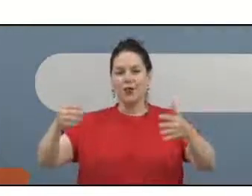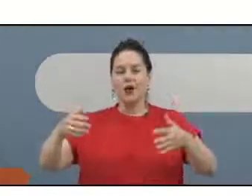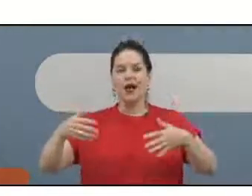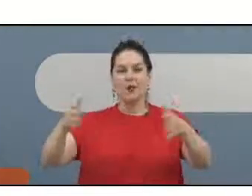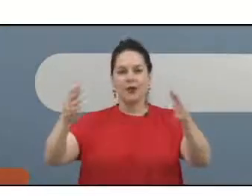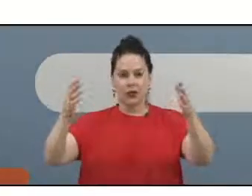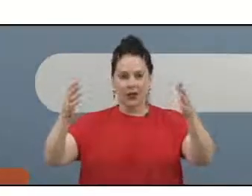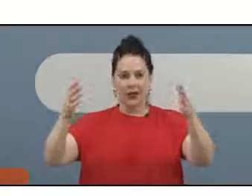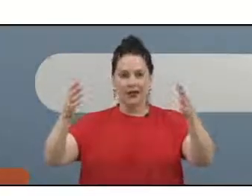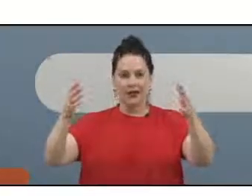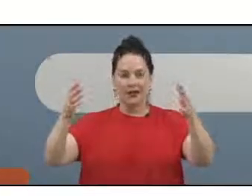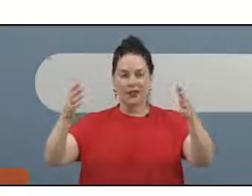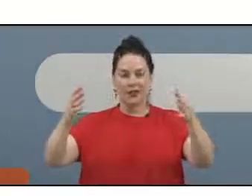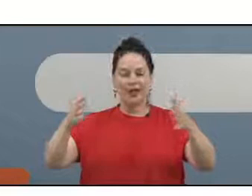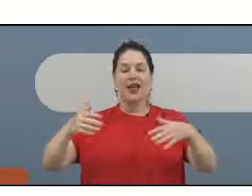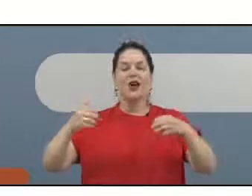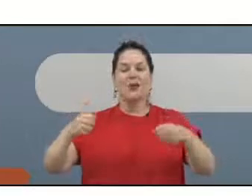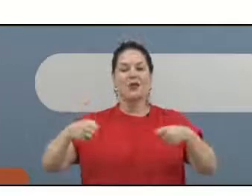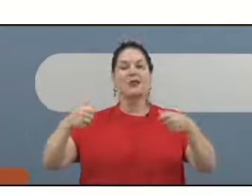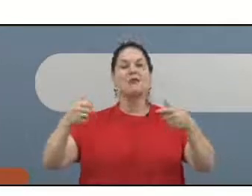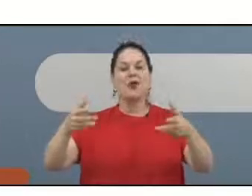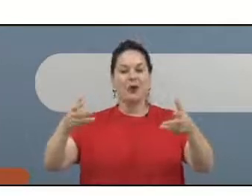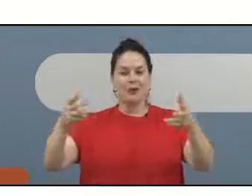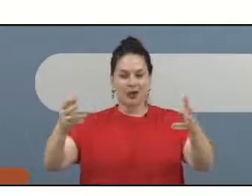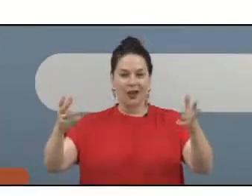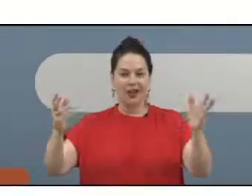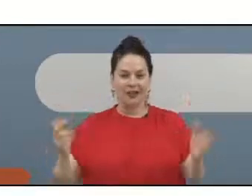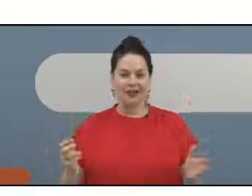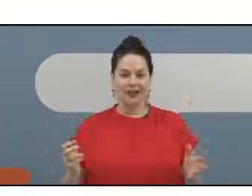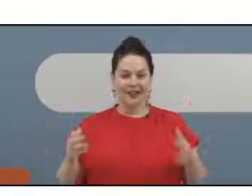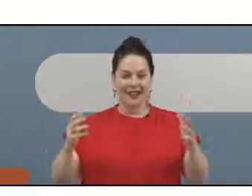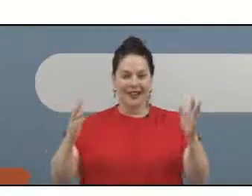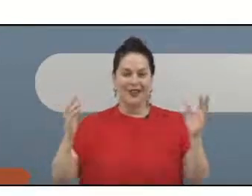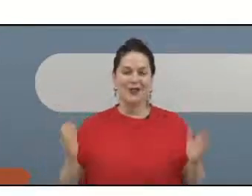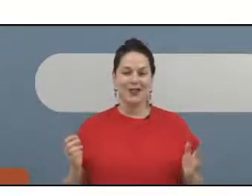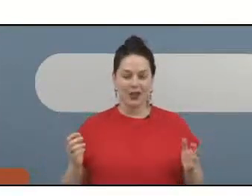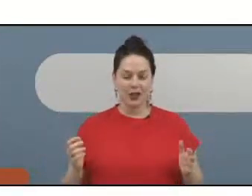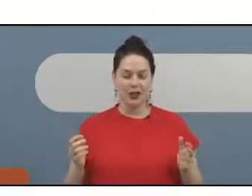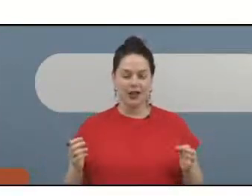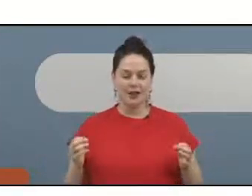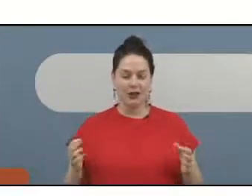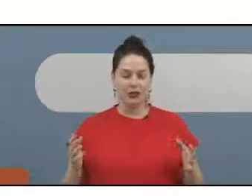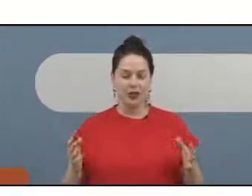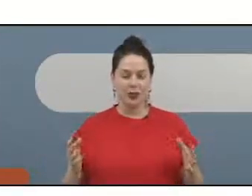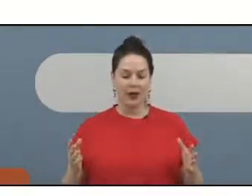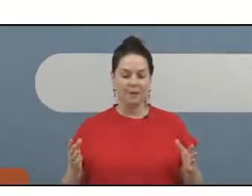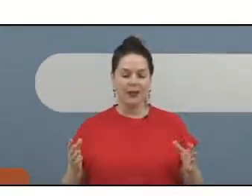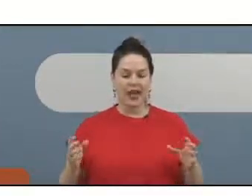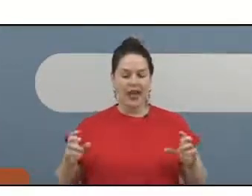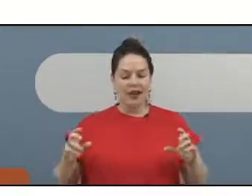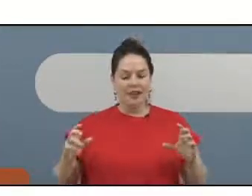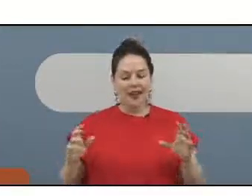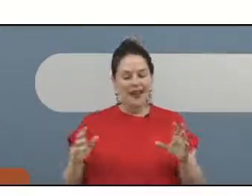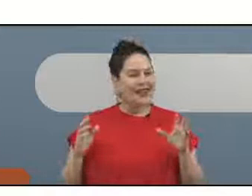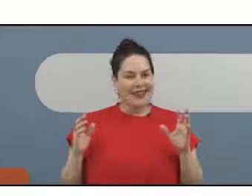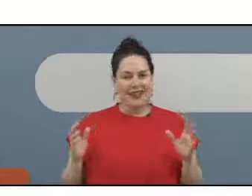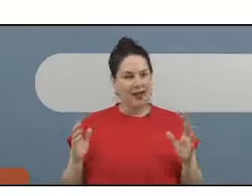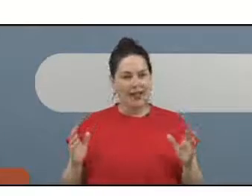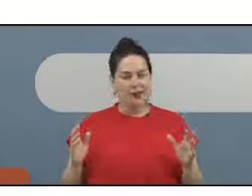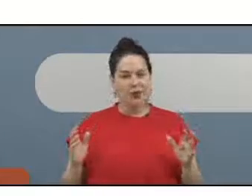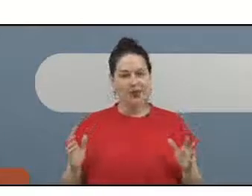לרגע הזה שבו האבא שולח את איקרוס, כמו ציפור המשלחת את הגוזל שלה לאווירו של עולם,